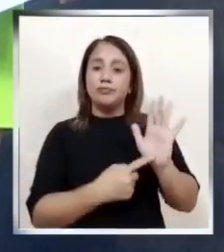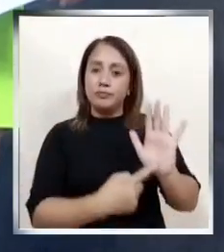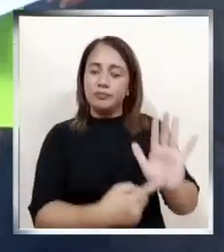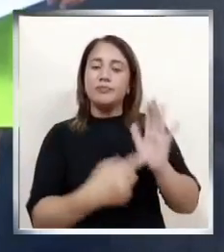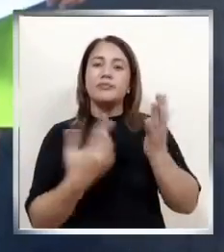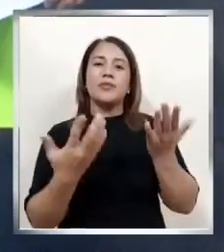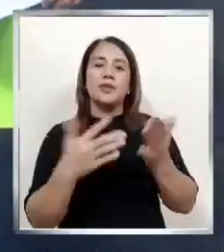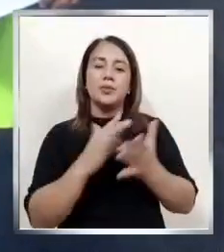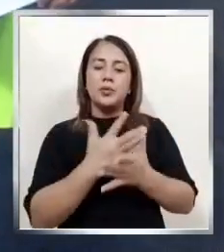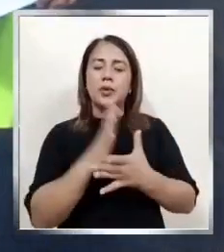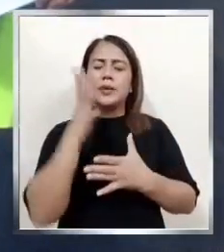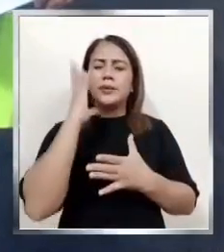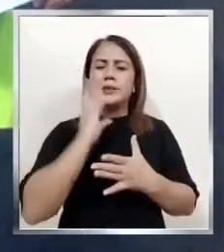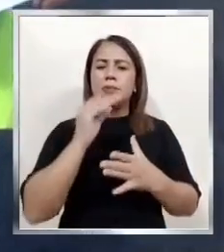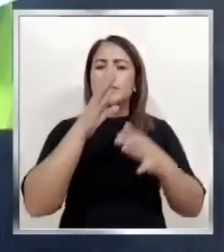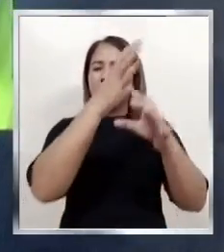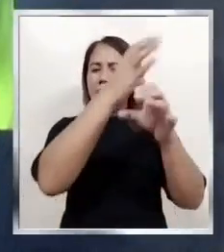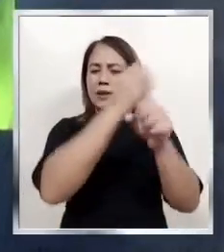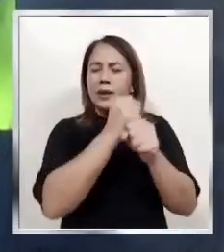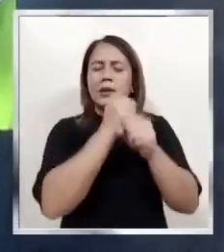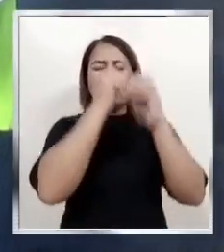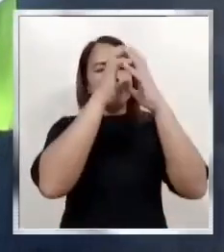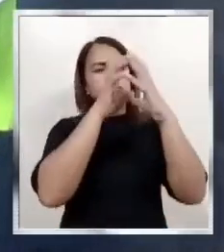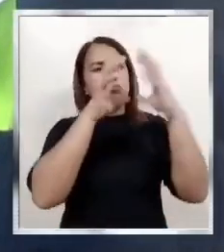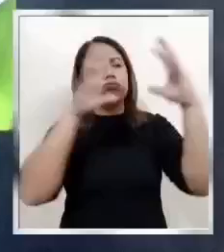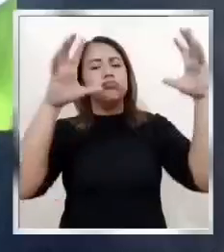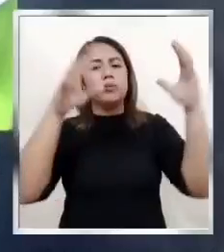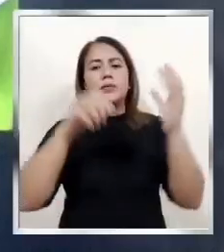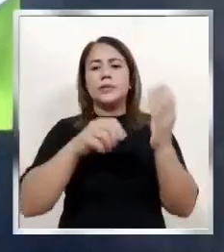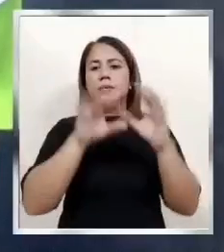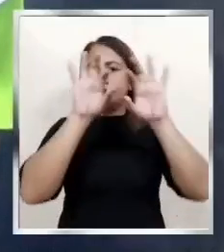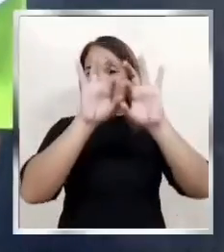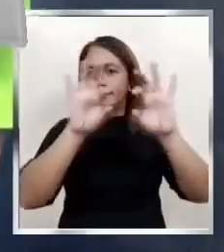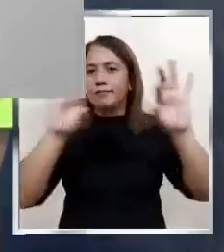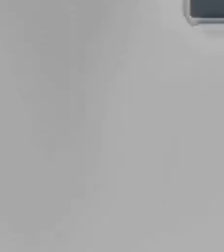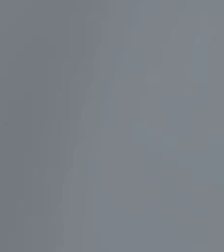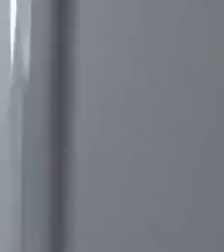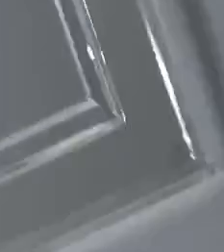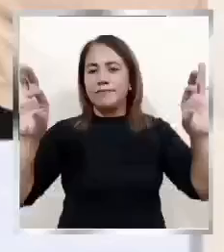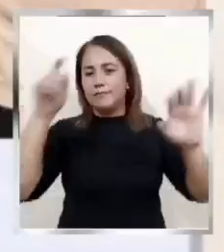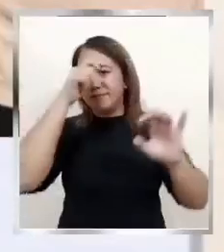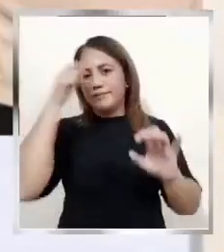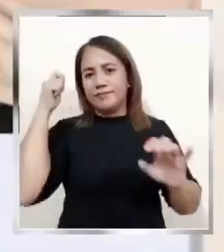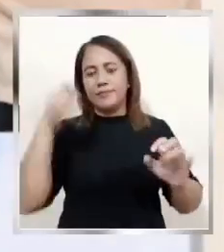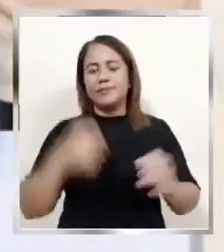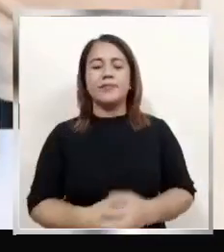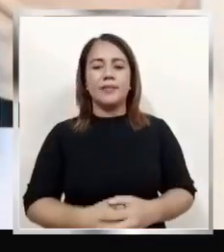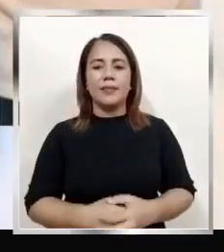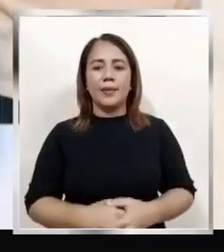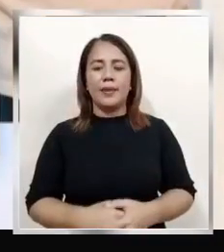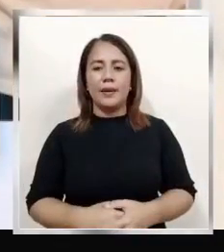para makuha ang inaasam na diploma. Yan ang chika ni Nelson Canlas.